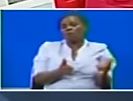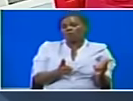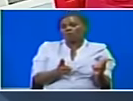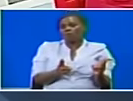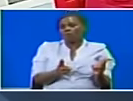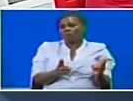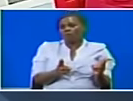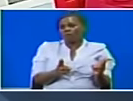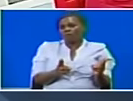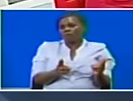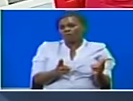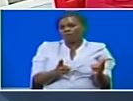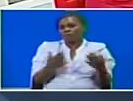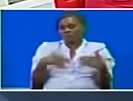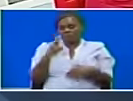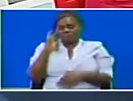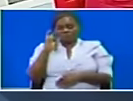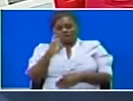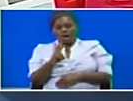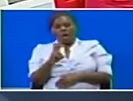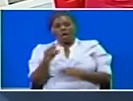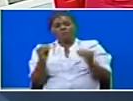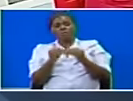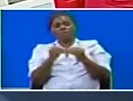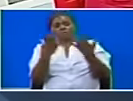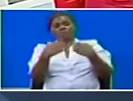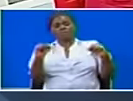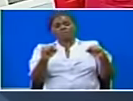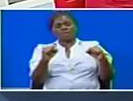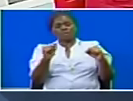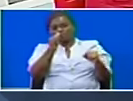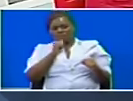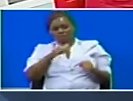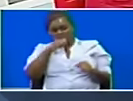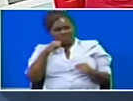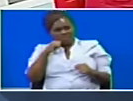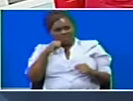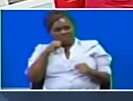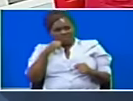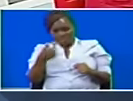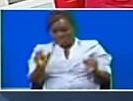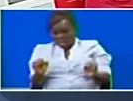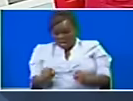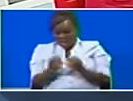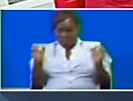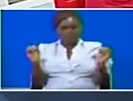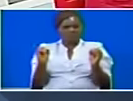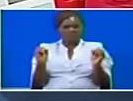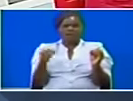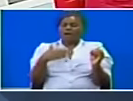rais akiwa upo, watu wanasema wao walikutana na rais faragani. Na hiyo si jambo ambalo litendeka. Ningependa